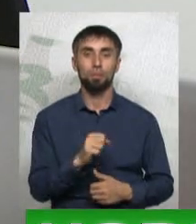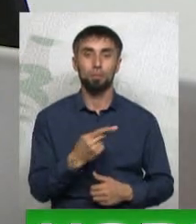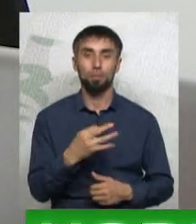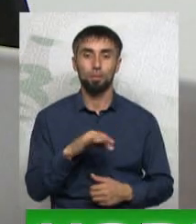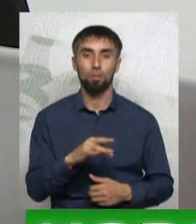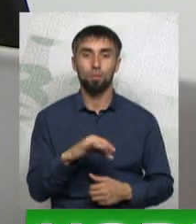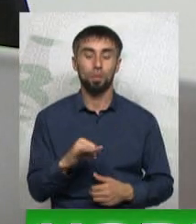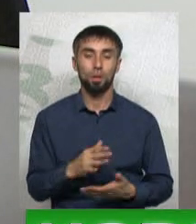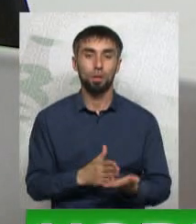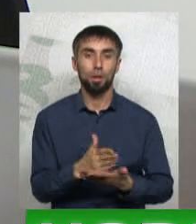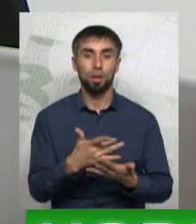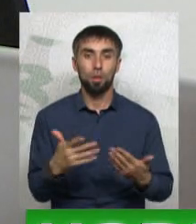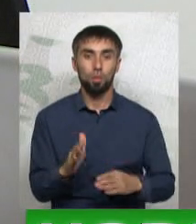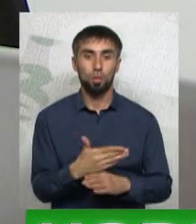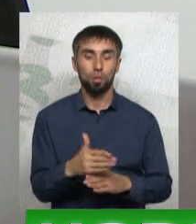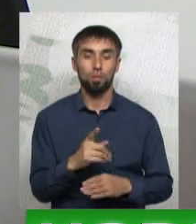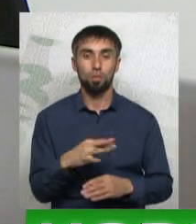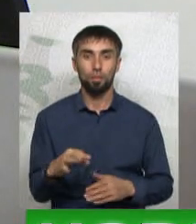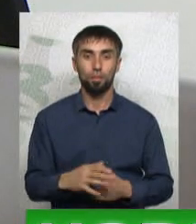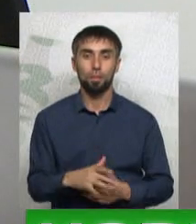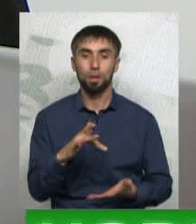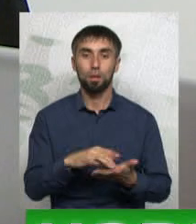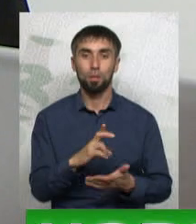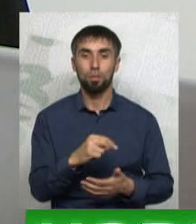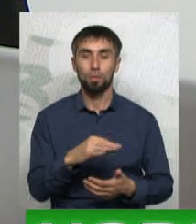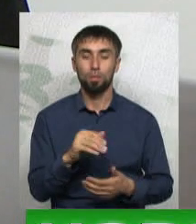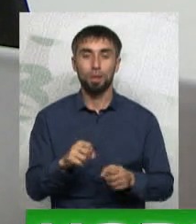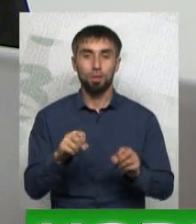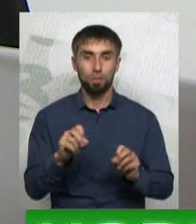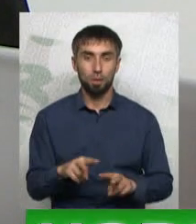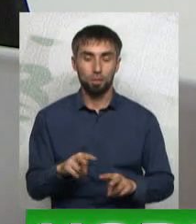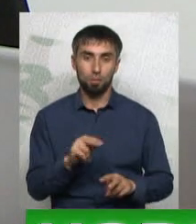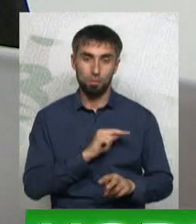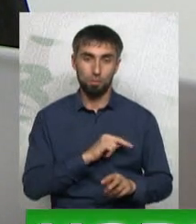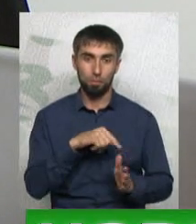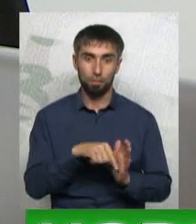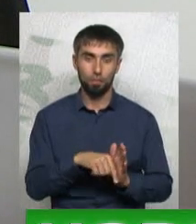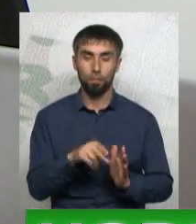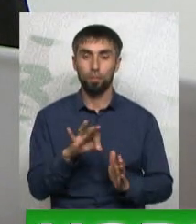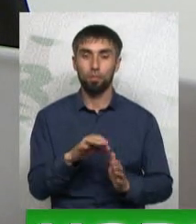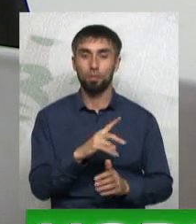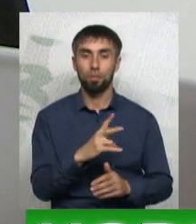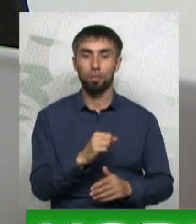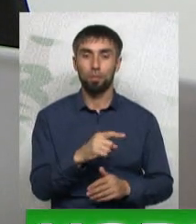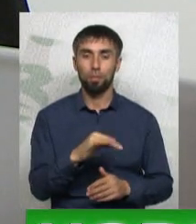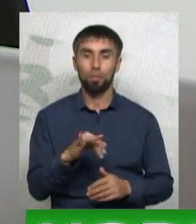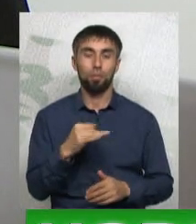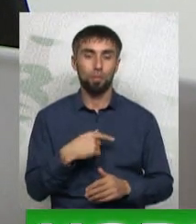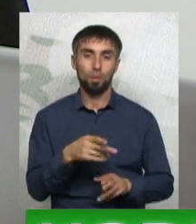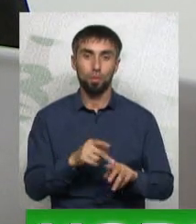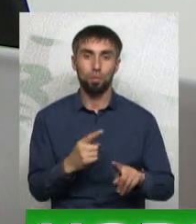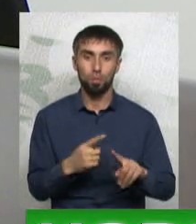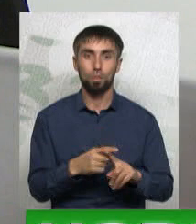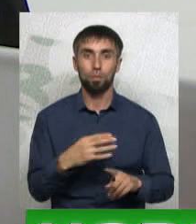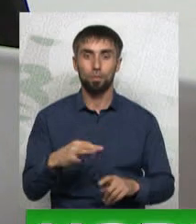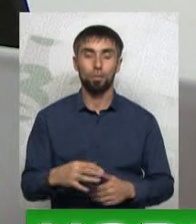они направляются в разные отделения, потому что центр Бакулева, он специализируется по нозологиям. В этом и тоже преимущество, потому